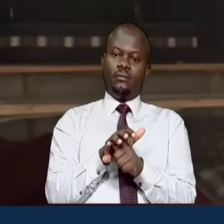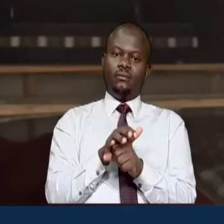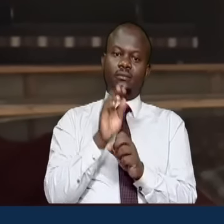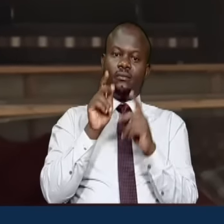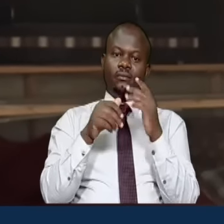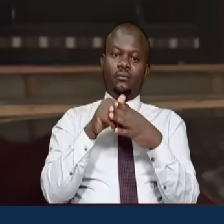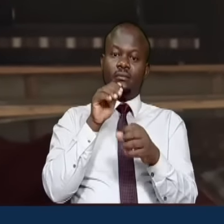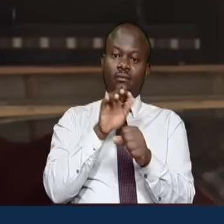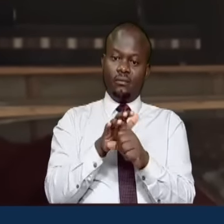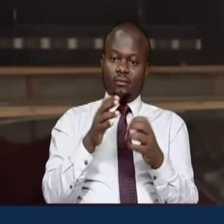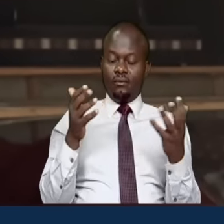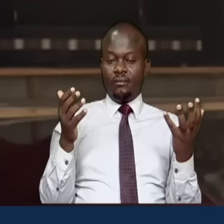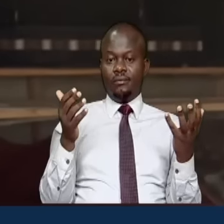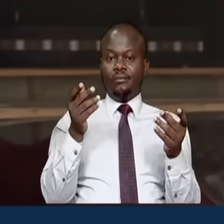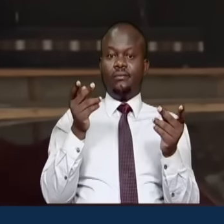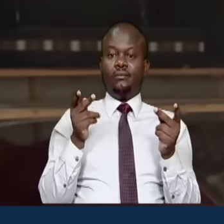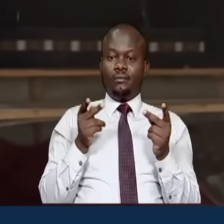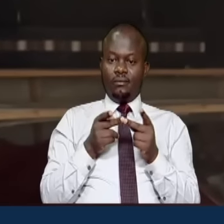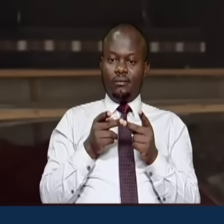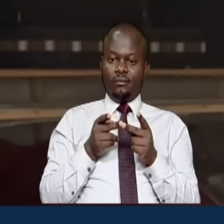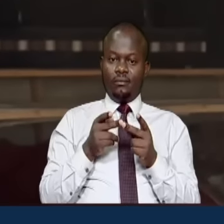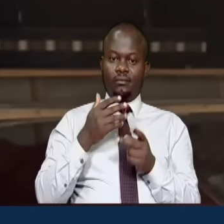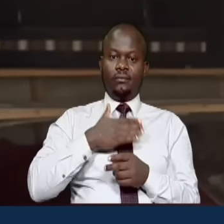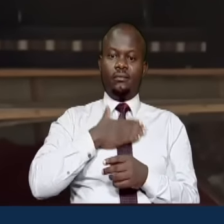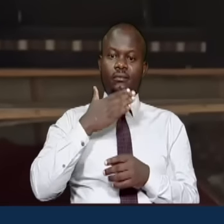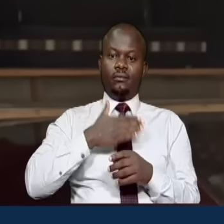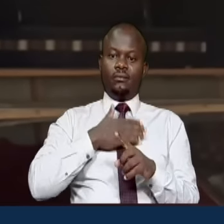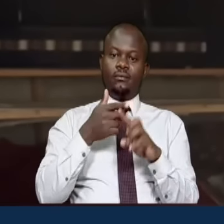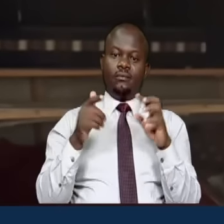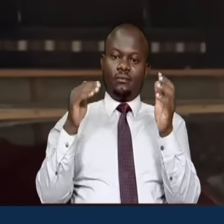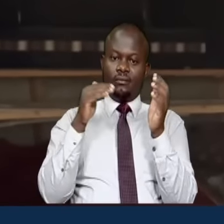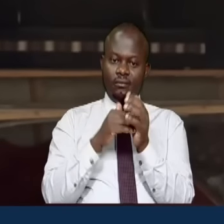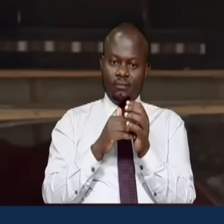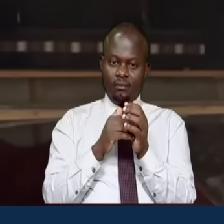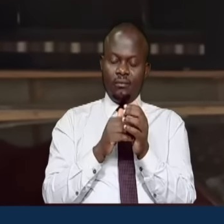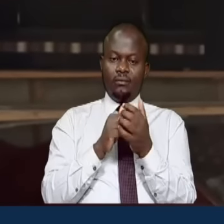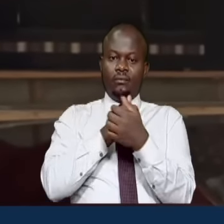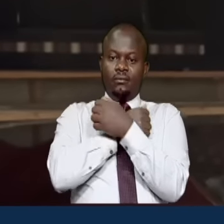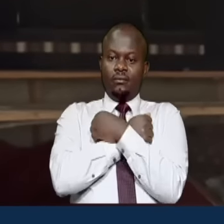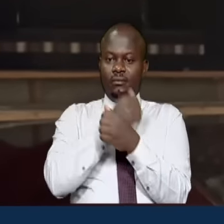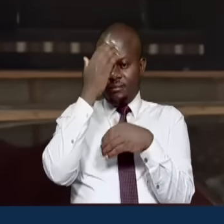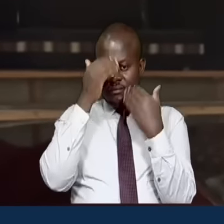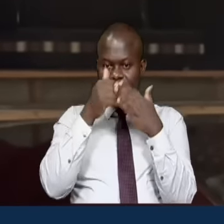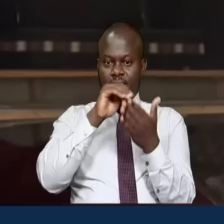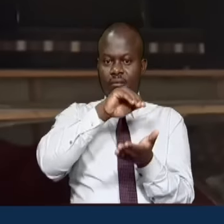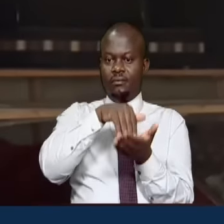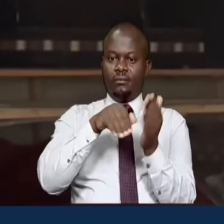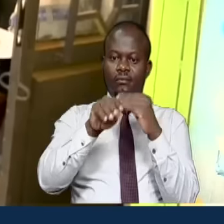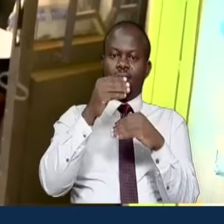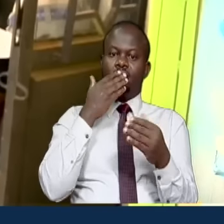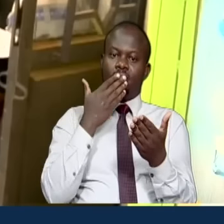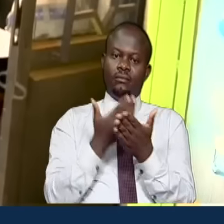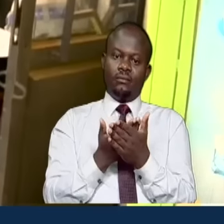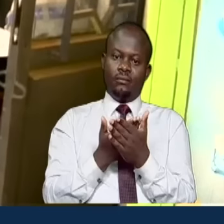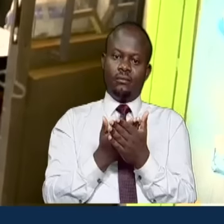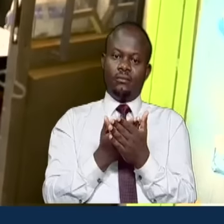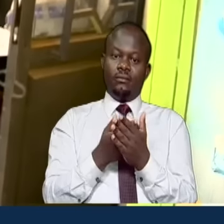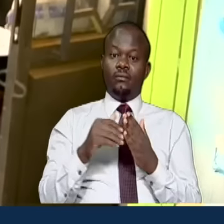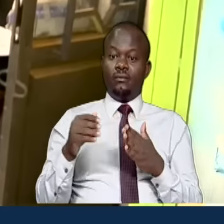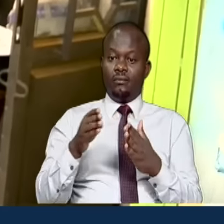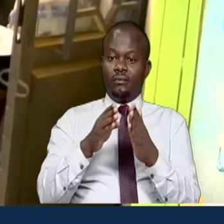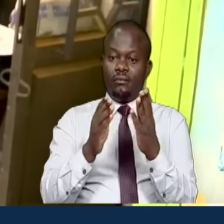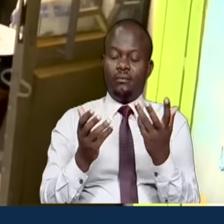benshi hano hantu bahishimira kandi banahakunda kubera yuko ni santere y'ubucuruzi nziza. Uyu muhanda